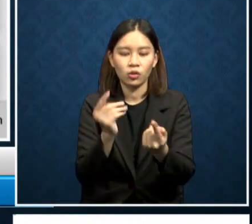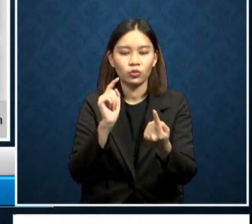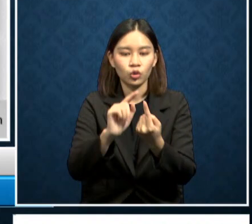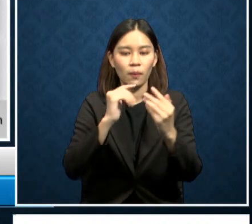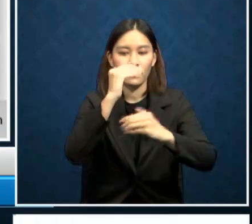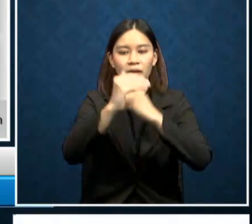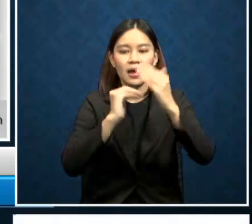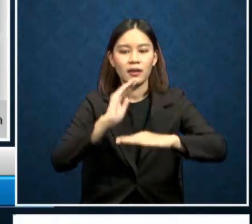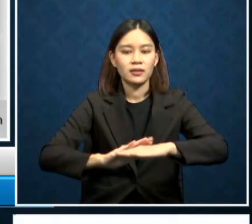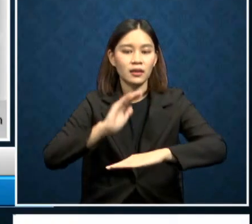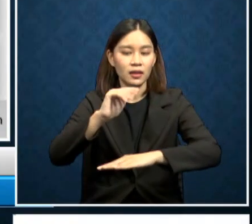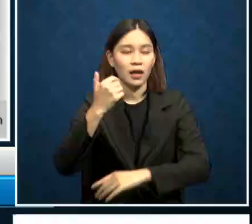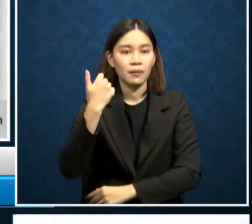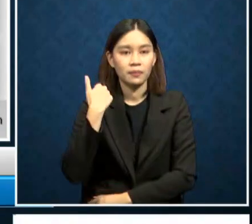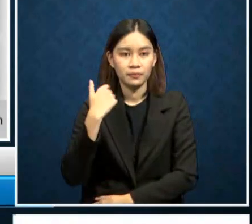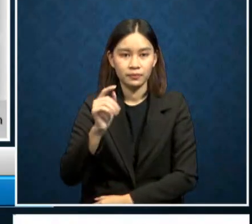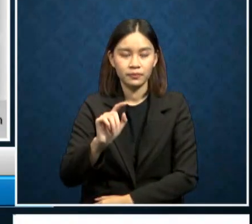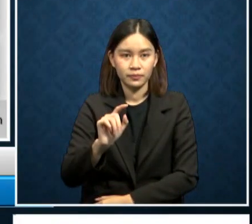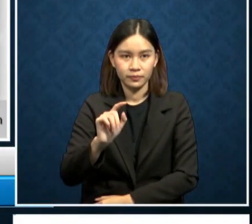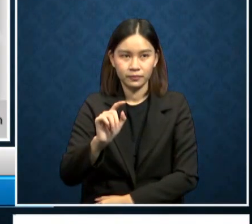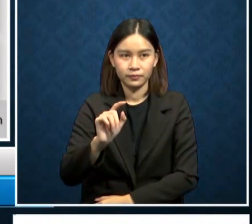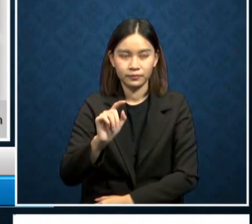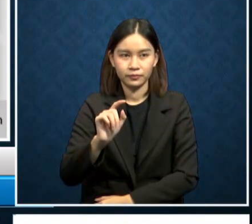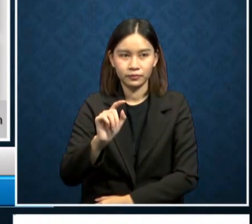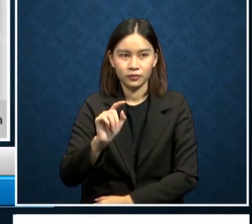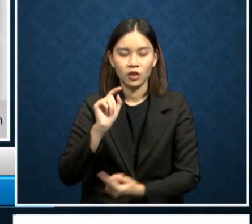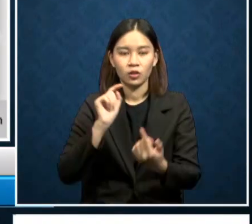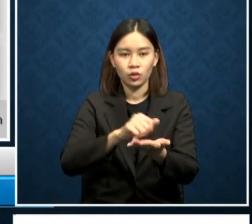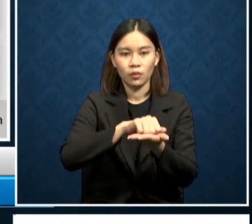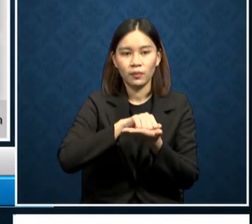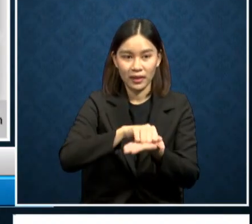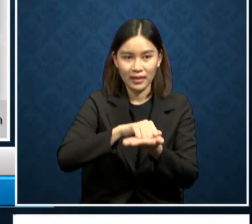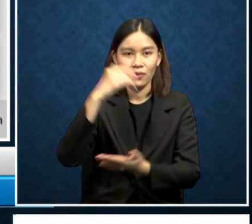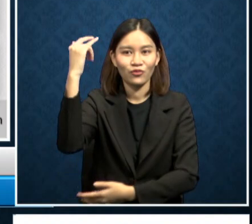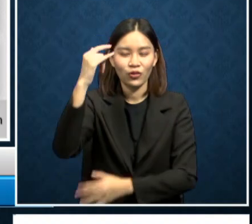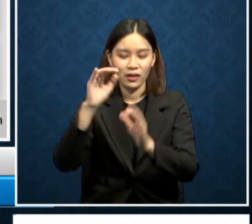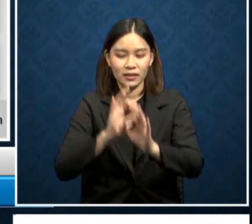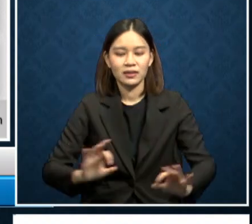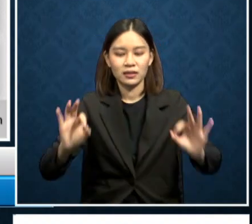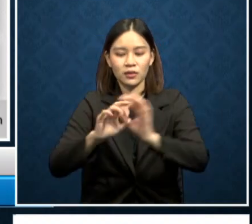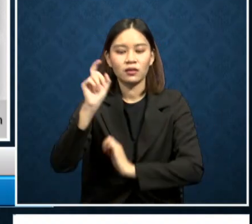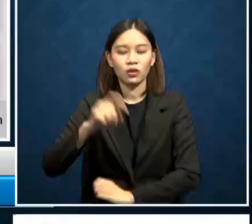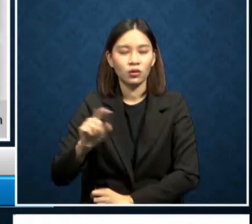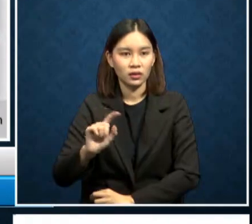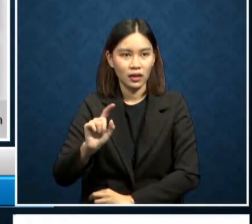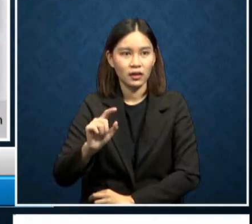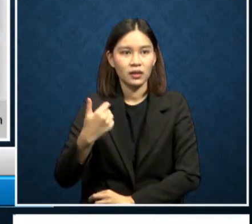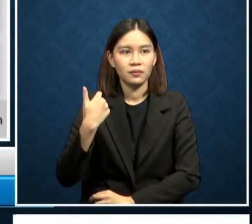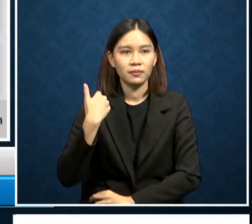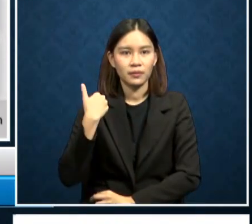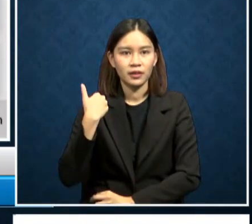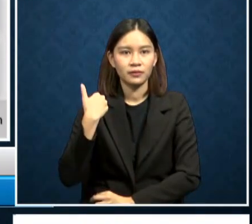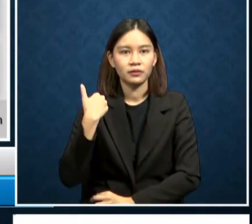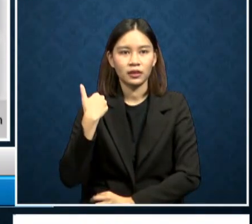พัฒนาศักยภาพได้นั้นในการบริการเดินอากาศจำเป็นจะต้องมีดัง